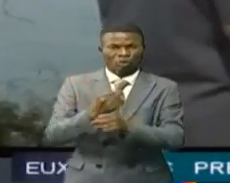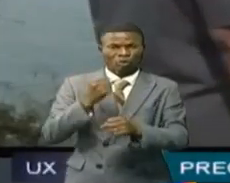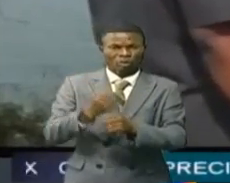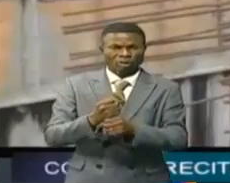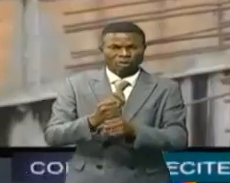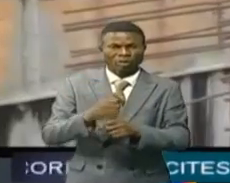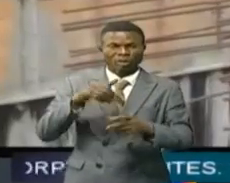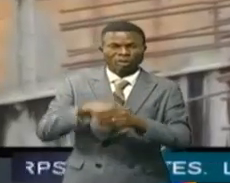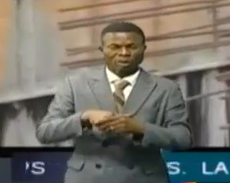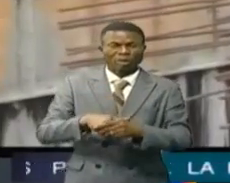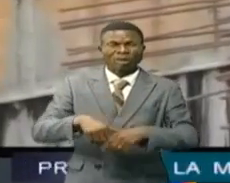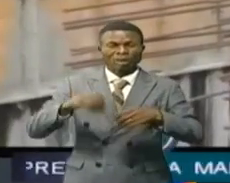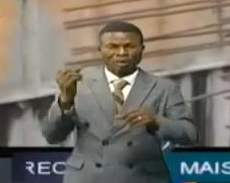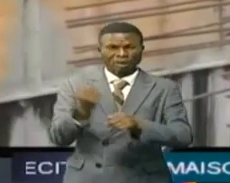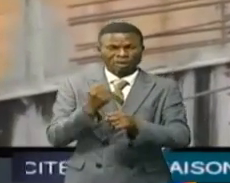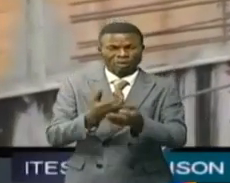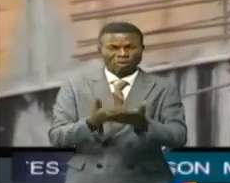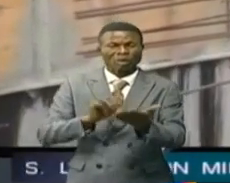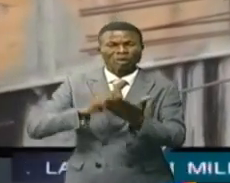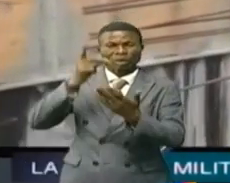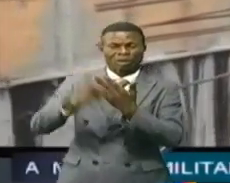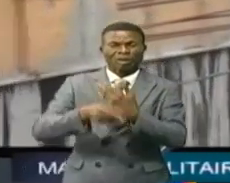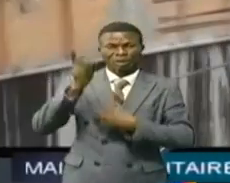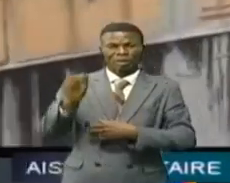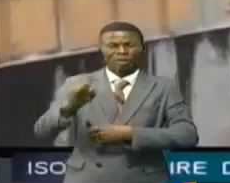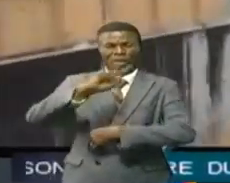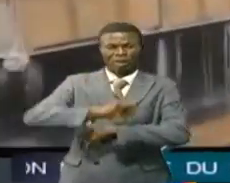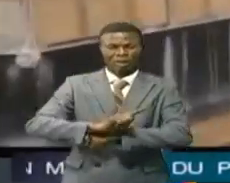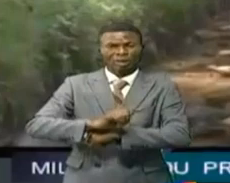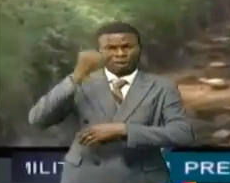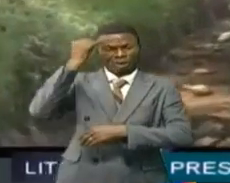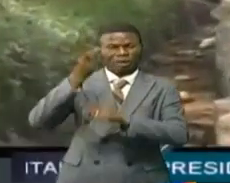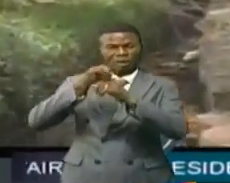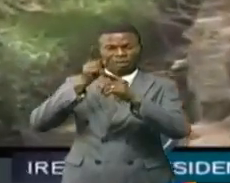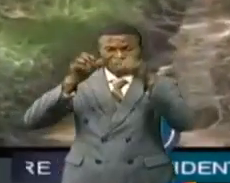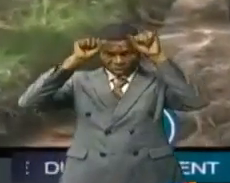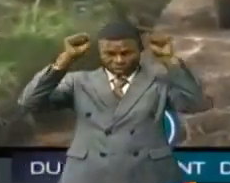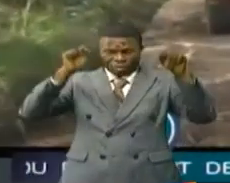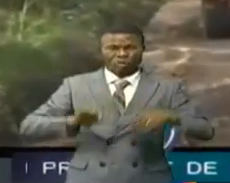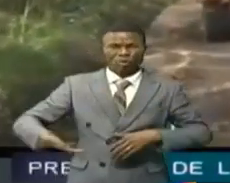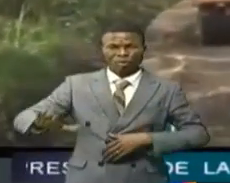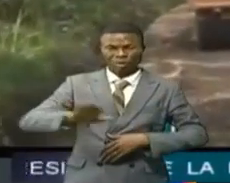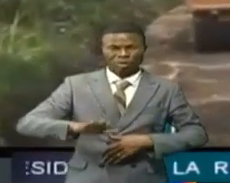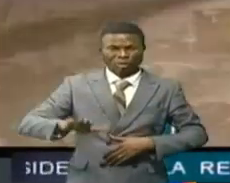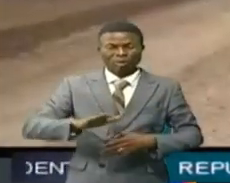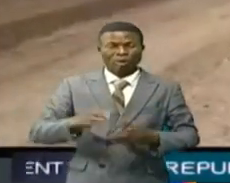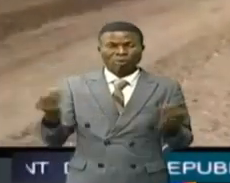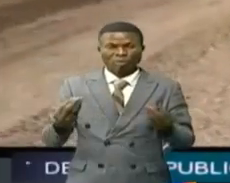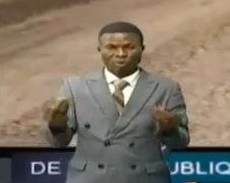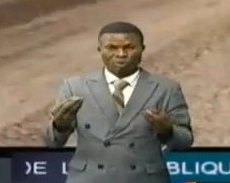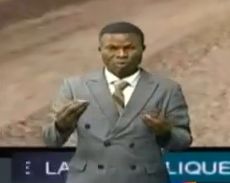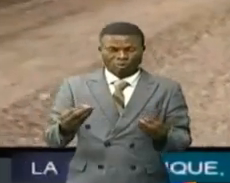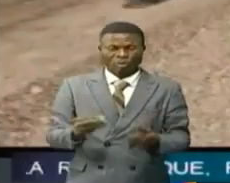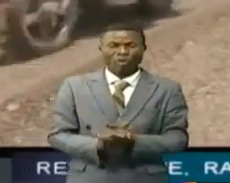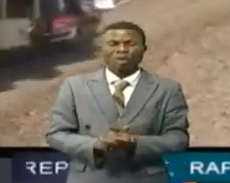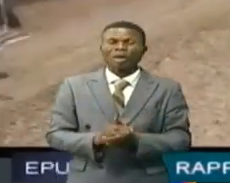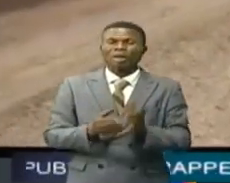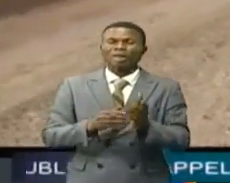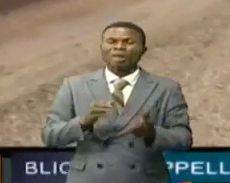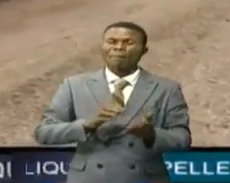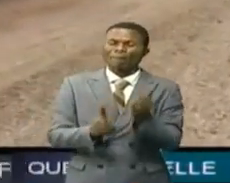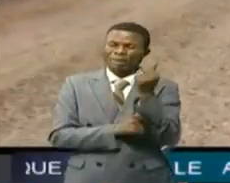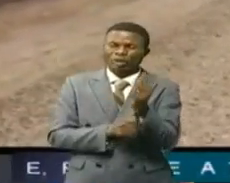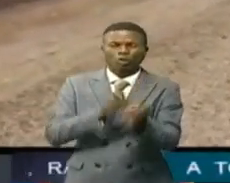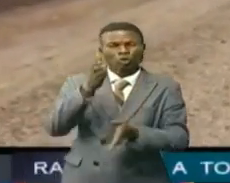cours d'exécution et aussi du programme des 100 jours initié par le président de la République en vue de rendre fluide la circulation